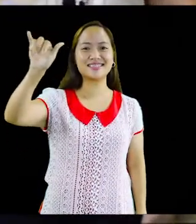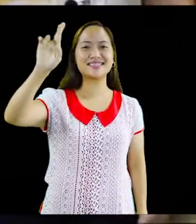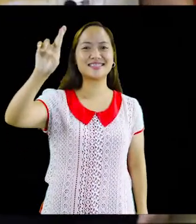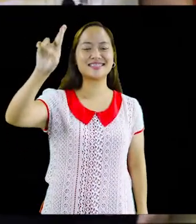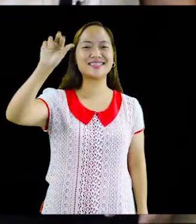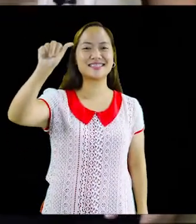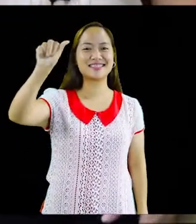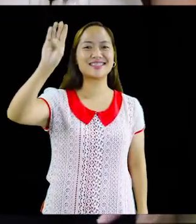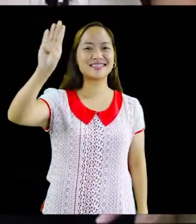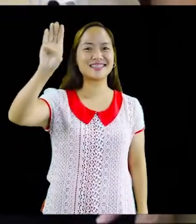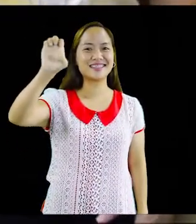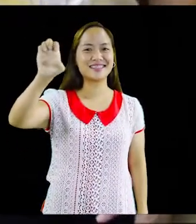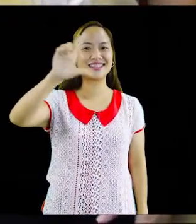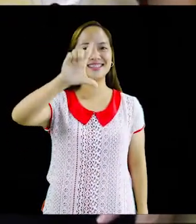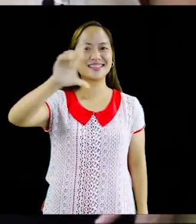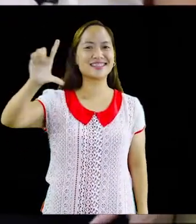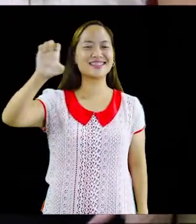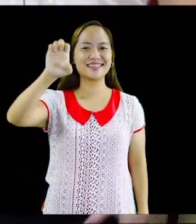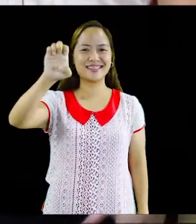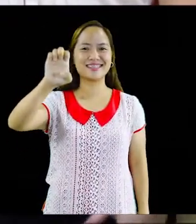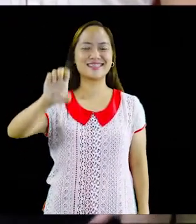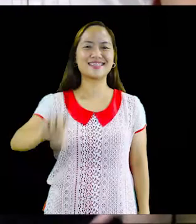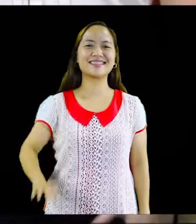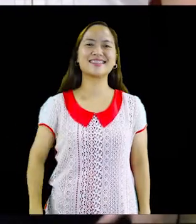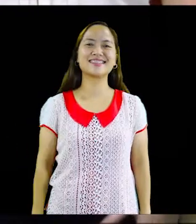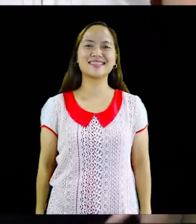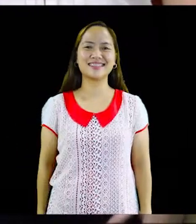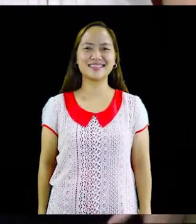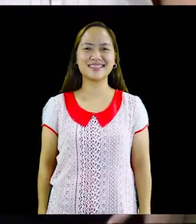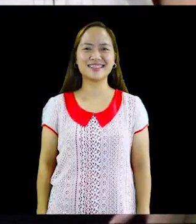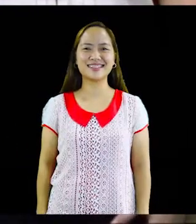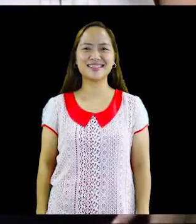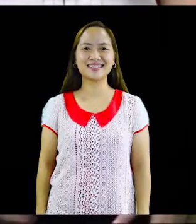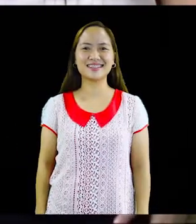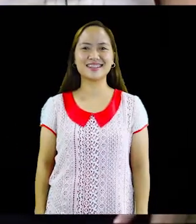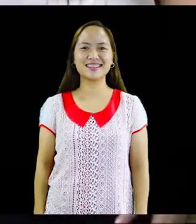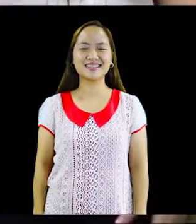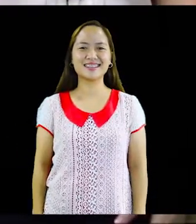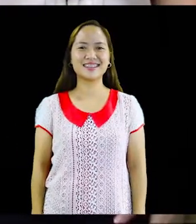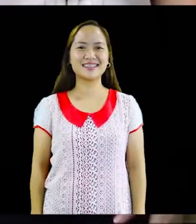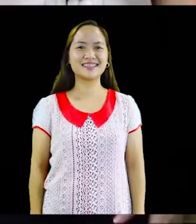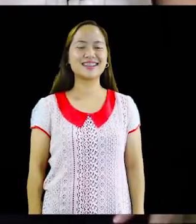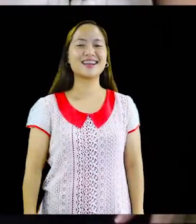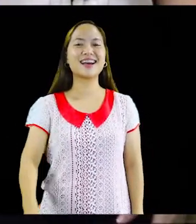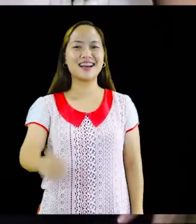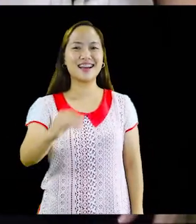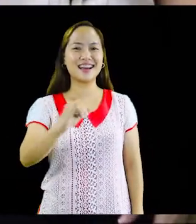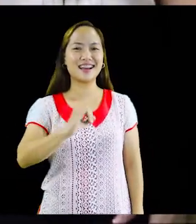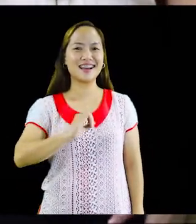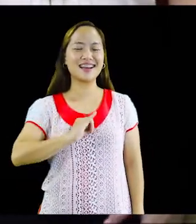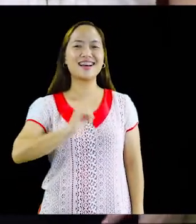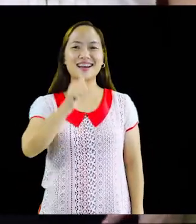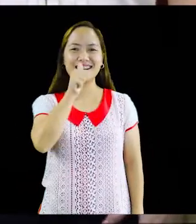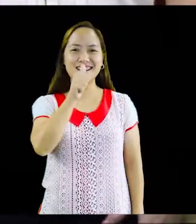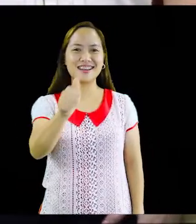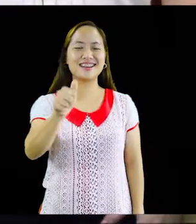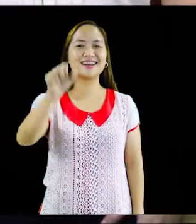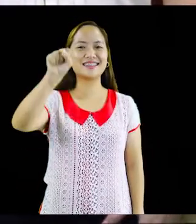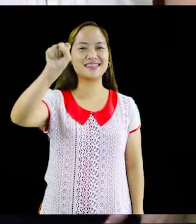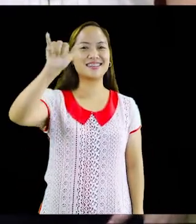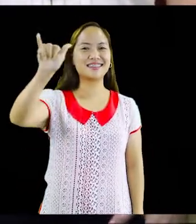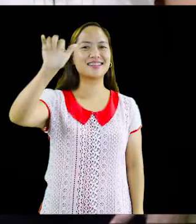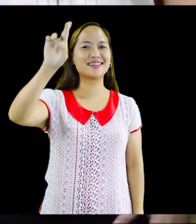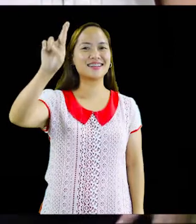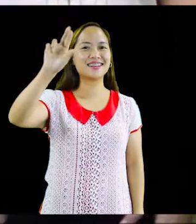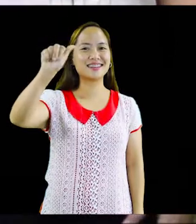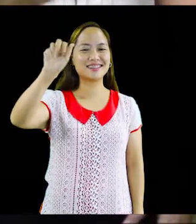Sa liwa, ang akong ngalan, Sarabel. Ako, si